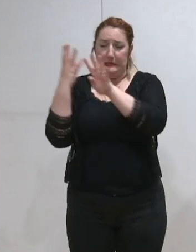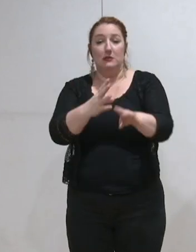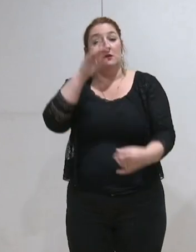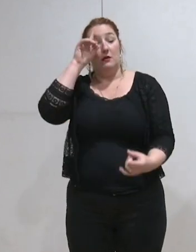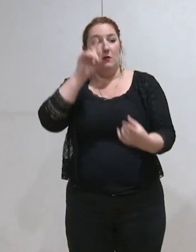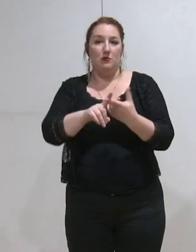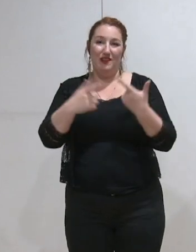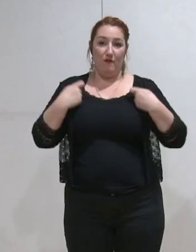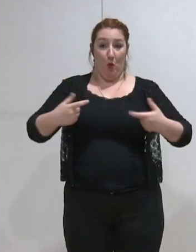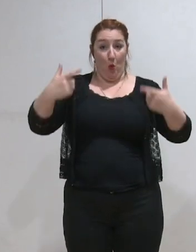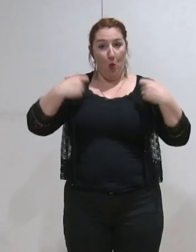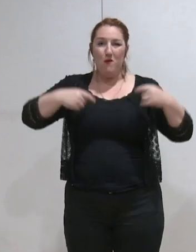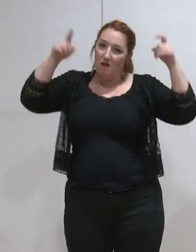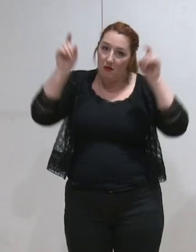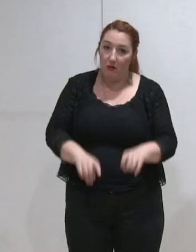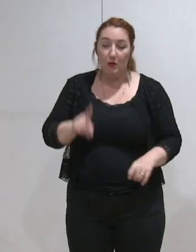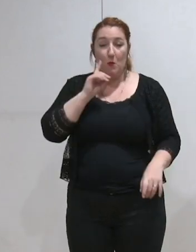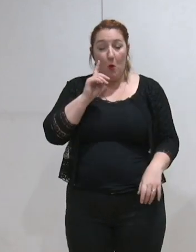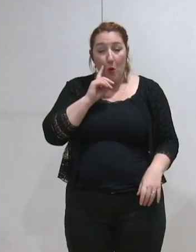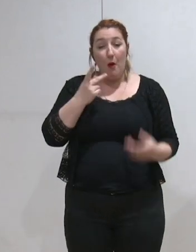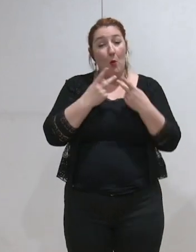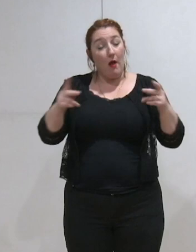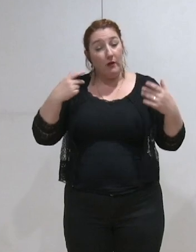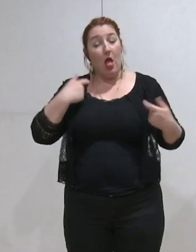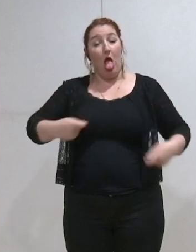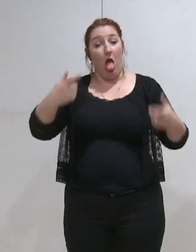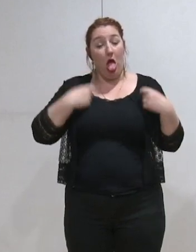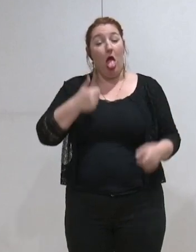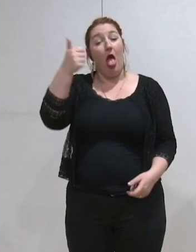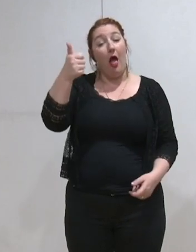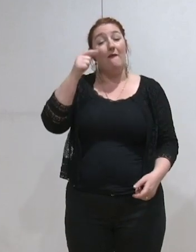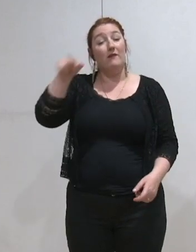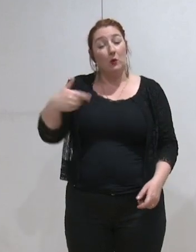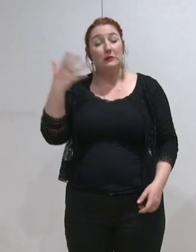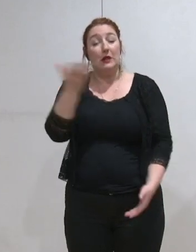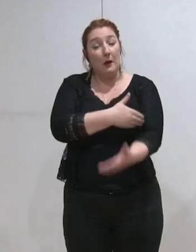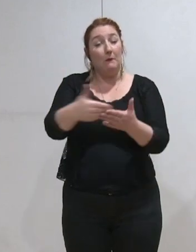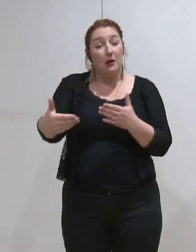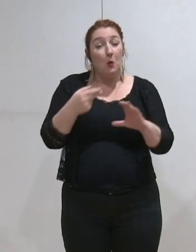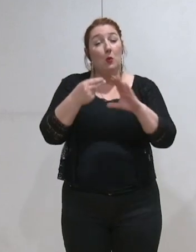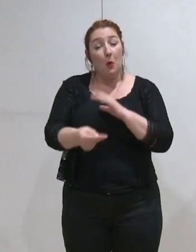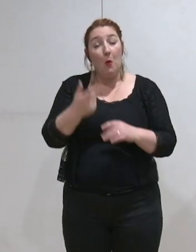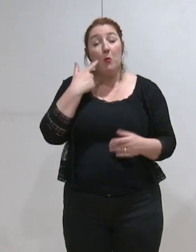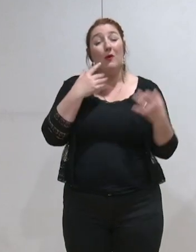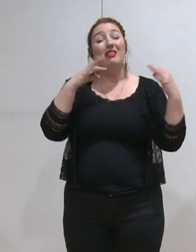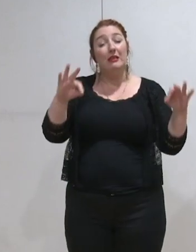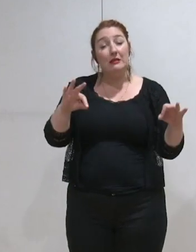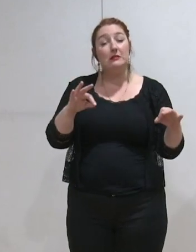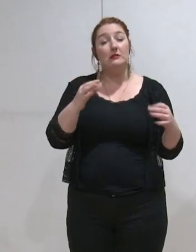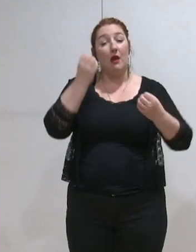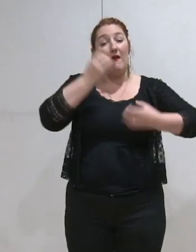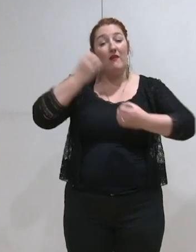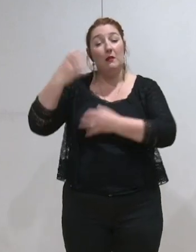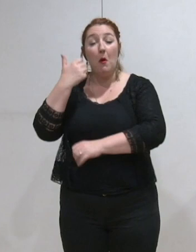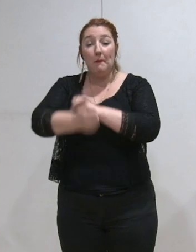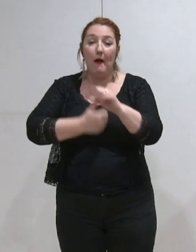que pour la ville le million et demi d'euros pour les 10 événements annuel qui s'est déroulé s'il n'y a pas d'autres questions sur le